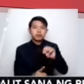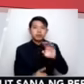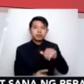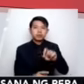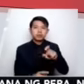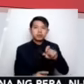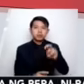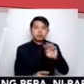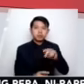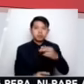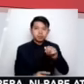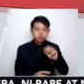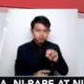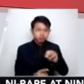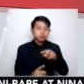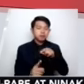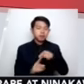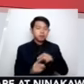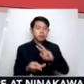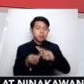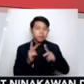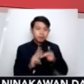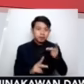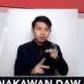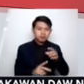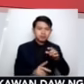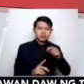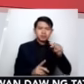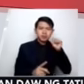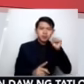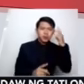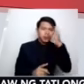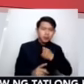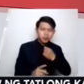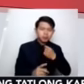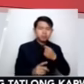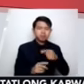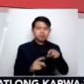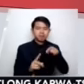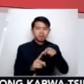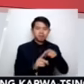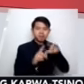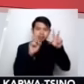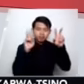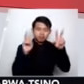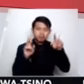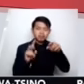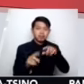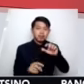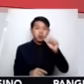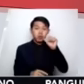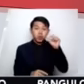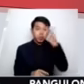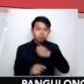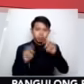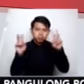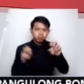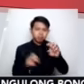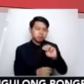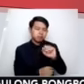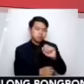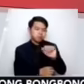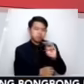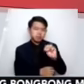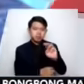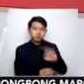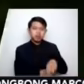siya ni dismissed Mayor Alice Wu na tinatawag din daw na Madam Wu. Ayon sa testigo ng PAOK, may report si